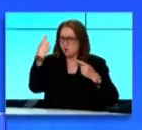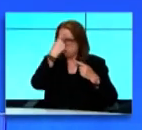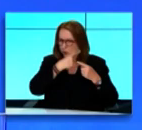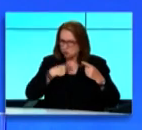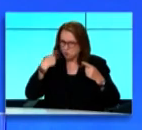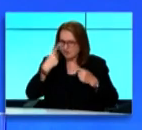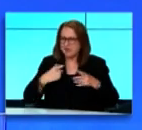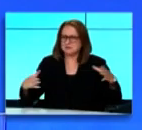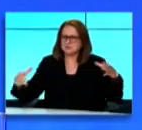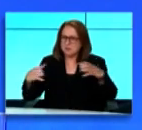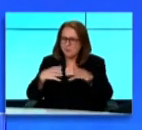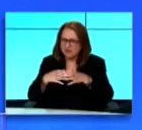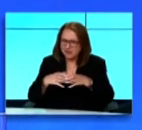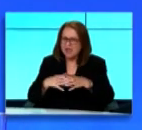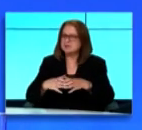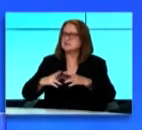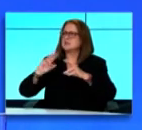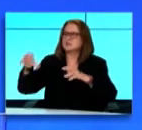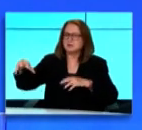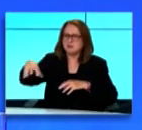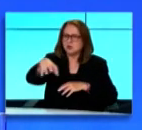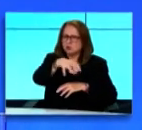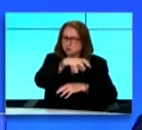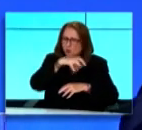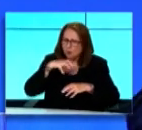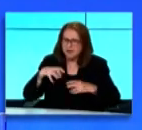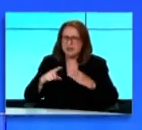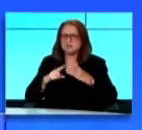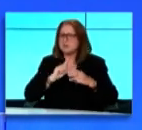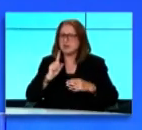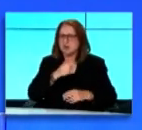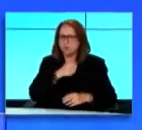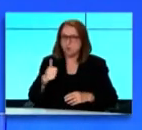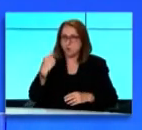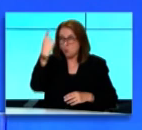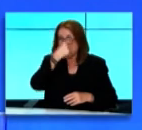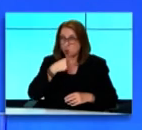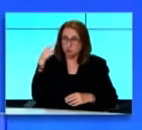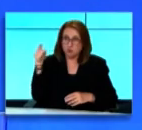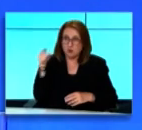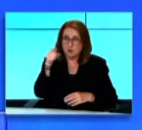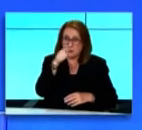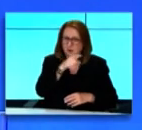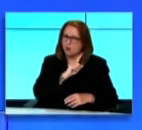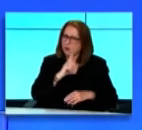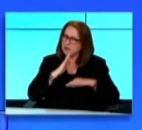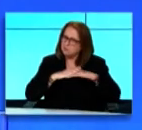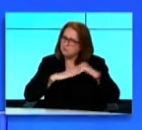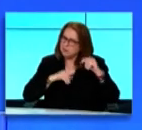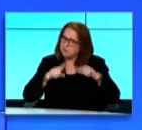να είναι συλλογικές. Δεν αφορούν κατά ανάγκη μόνο σε πρόσωπα. Αφορούν συχνά και σε δομές και